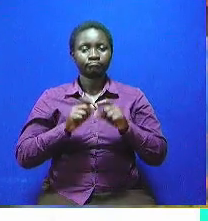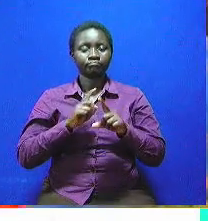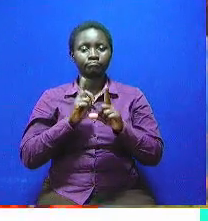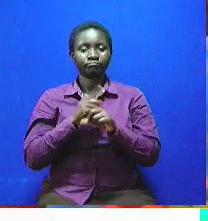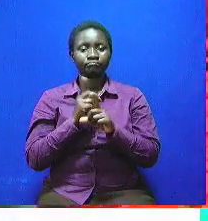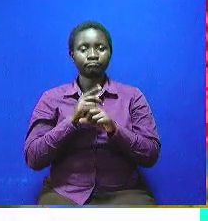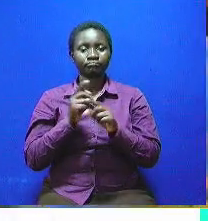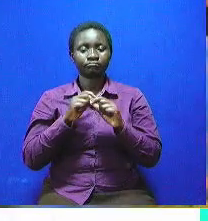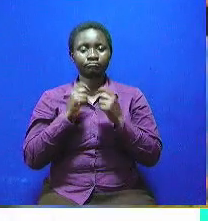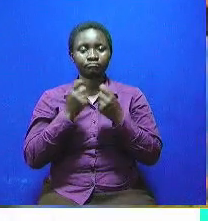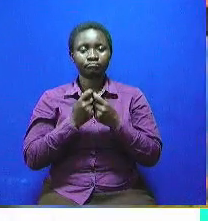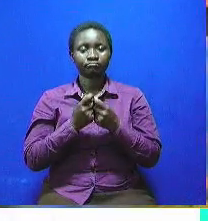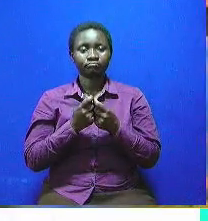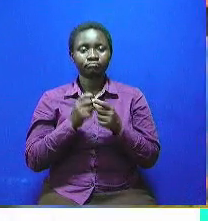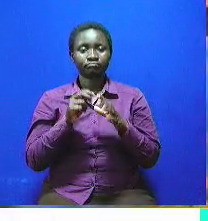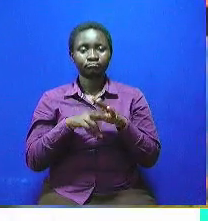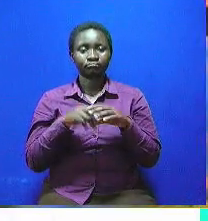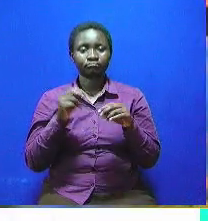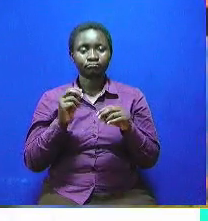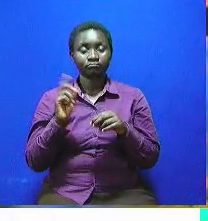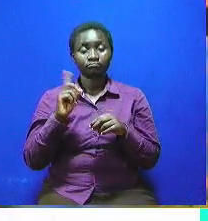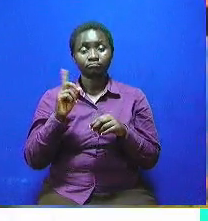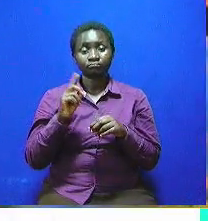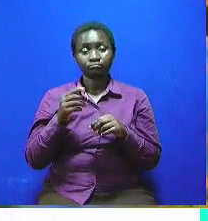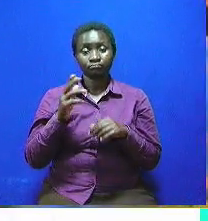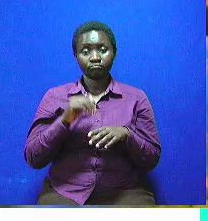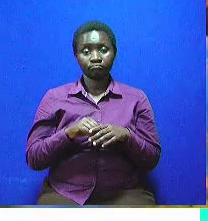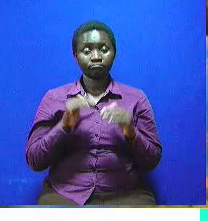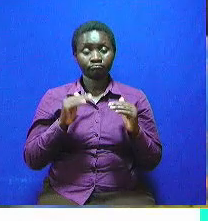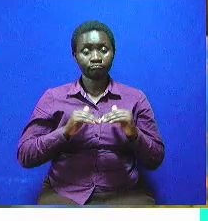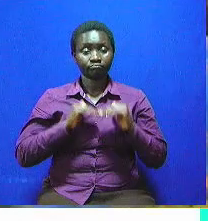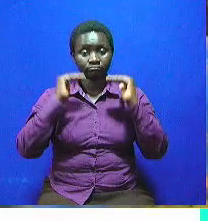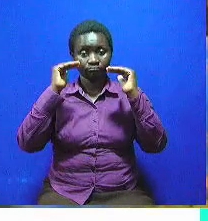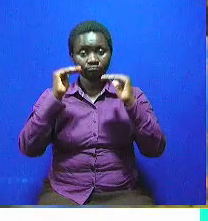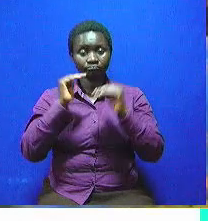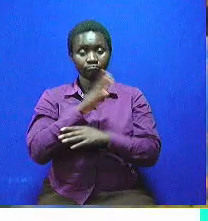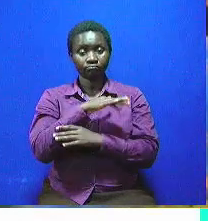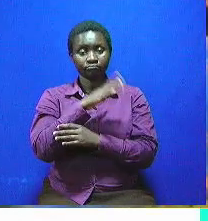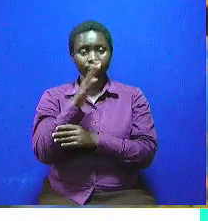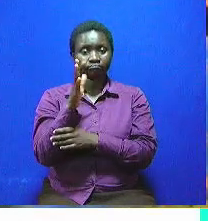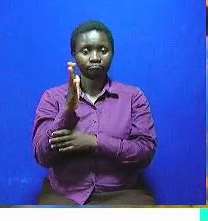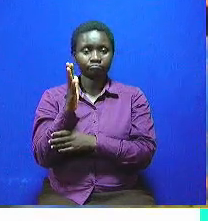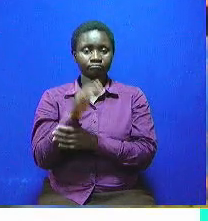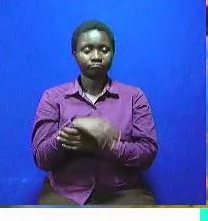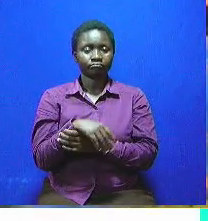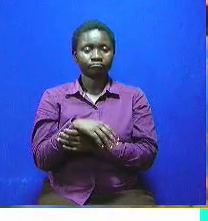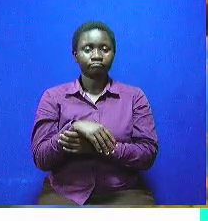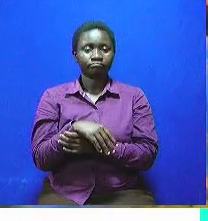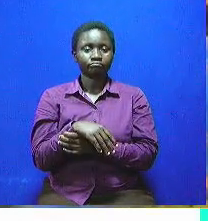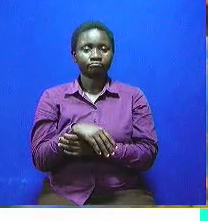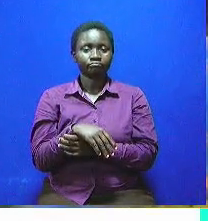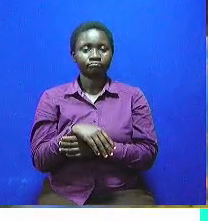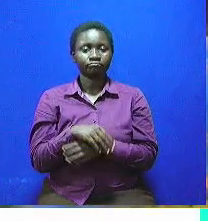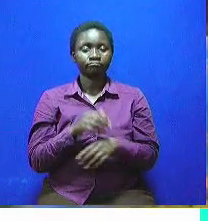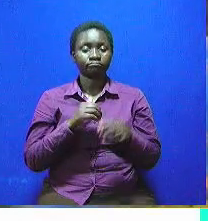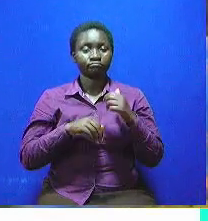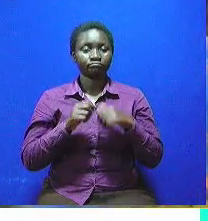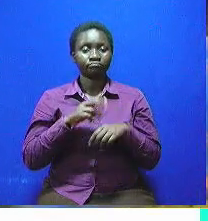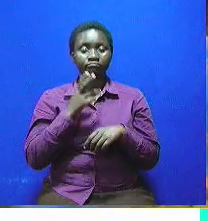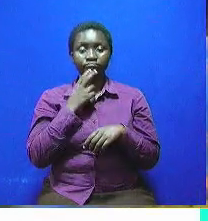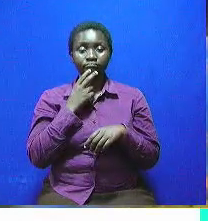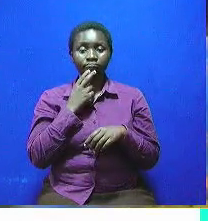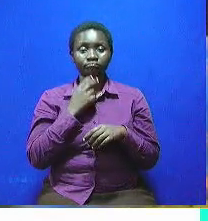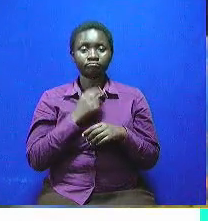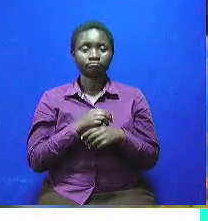chia vire chukuli kia mabagabene yogo suwa sekele ngogio kurukia vendera ye county ya Kisii asa chiko soli chia nyanza chira nyare koba chiko